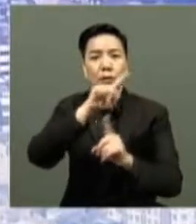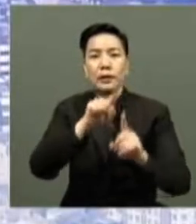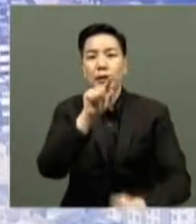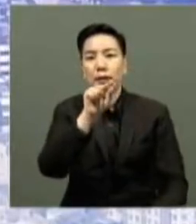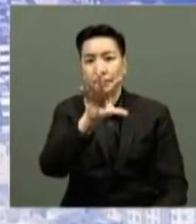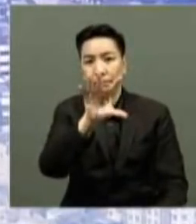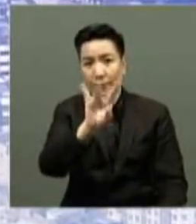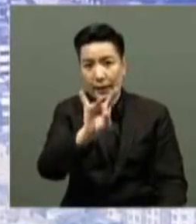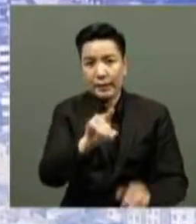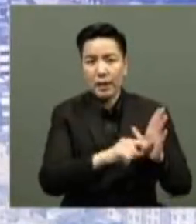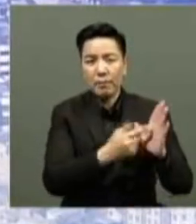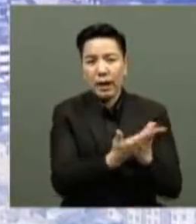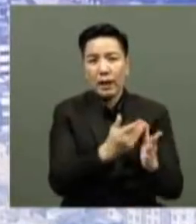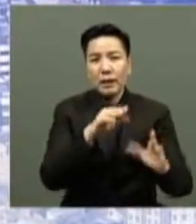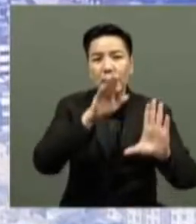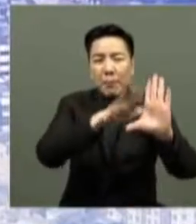1